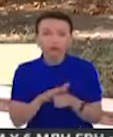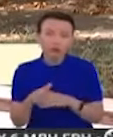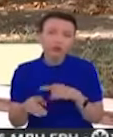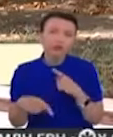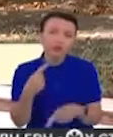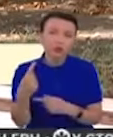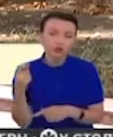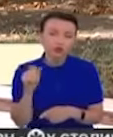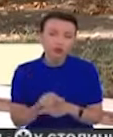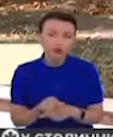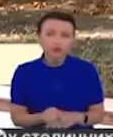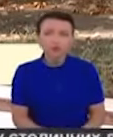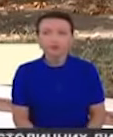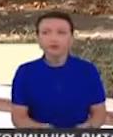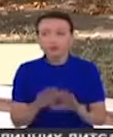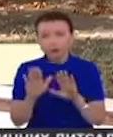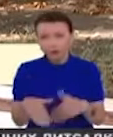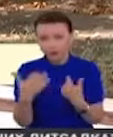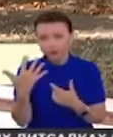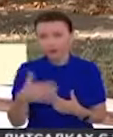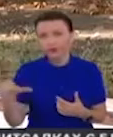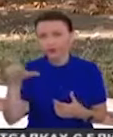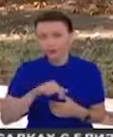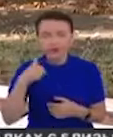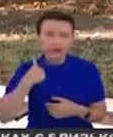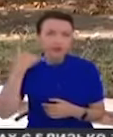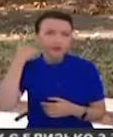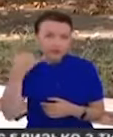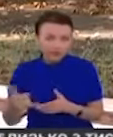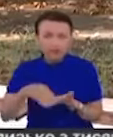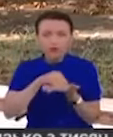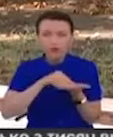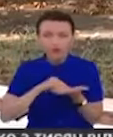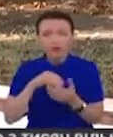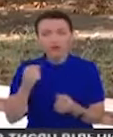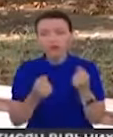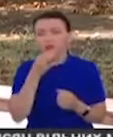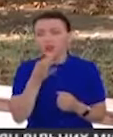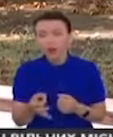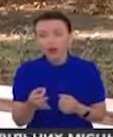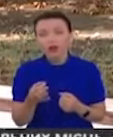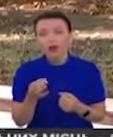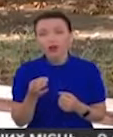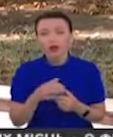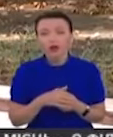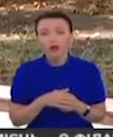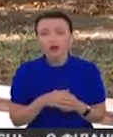наступний заказ. Прошло 50 минут, я набрал водителя, и водитель сказал, что клиент